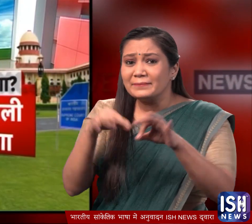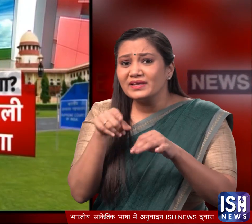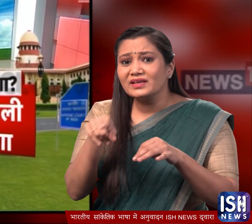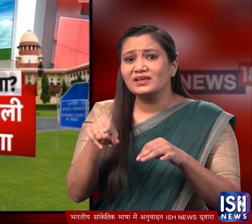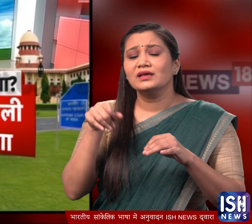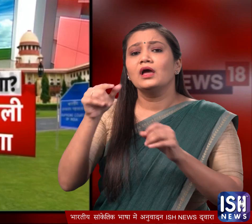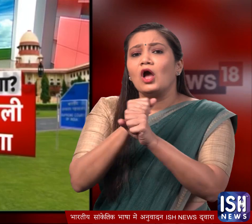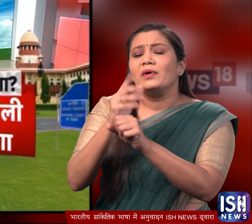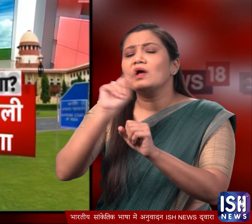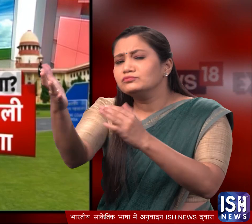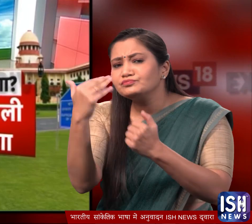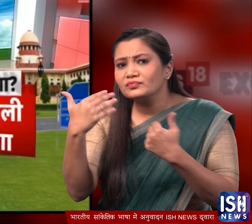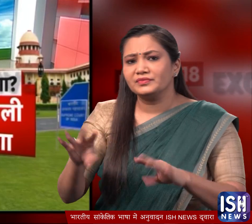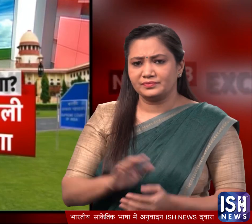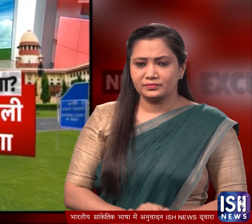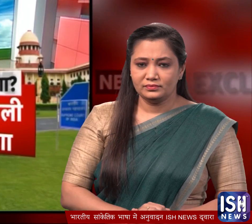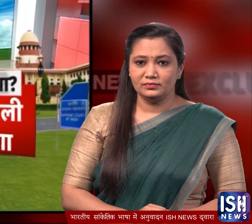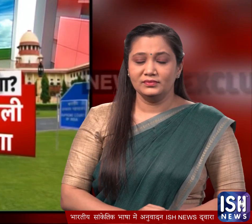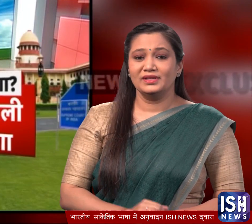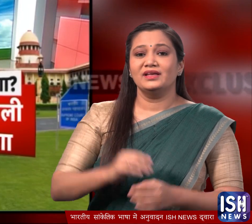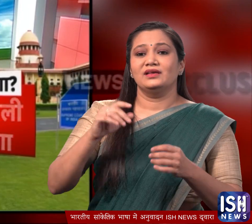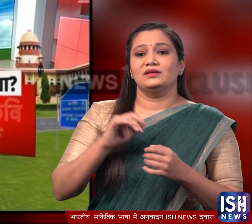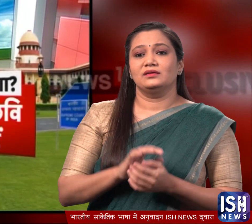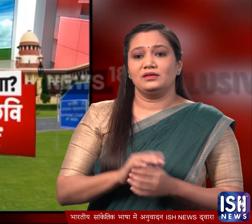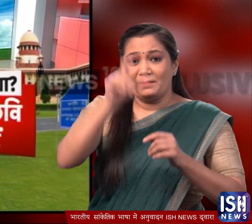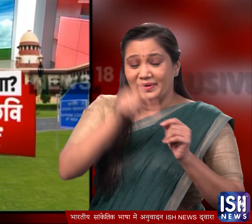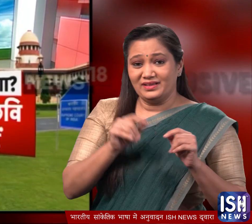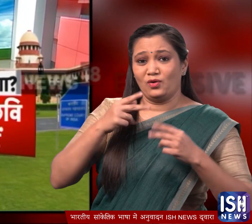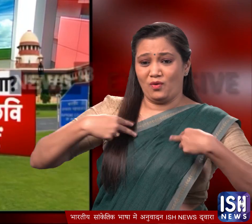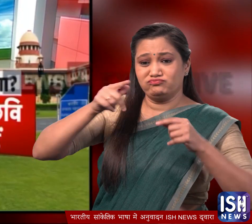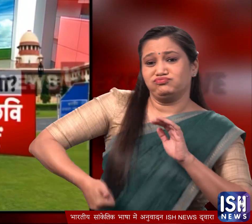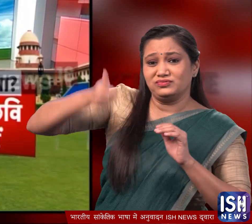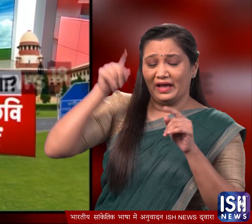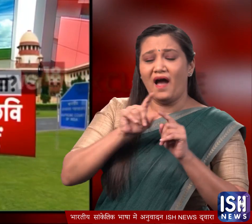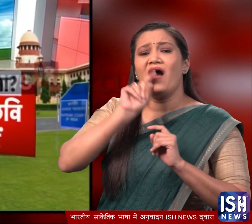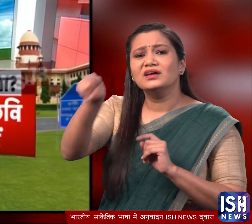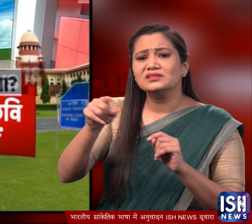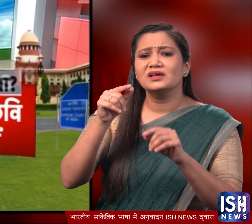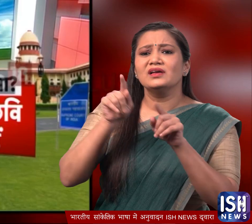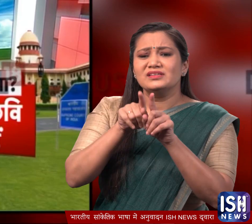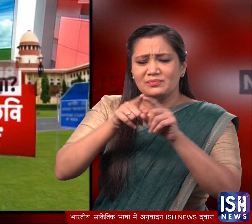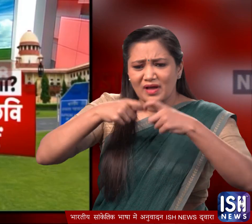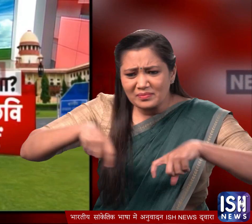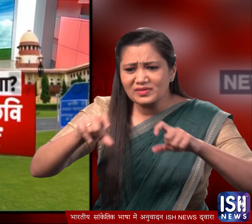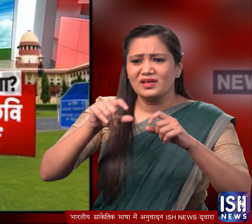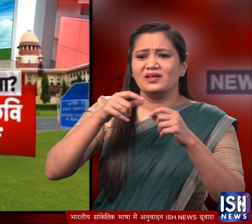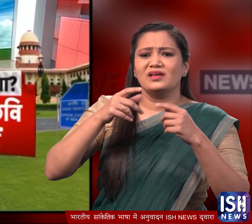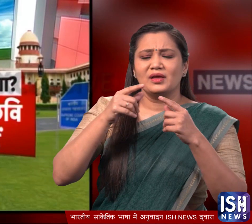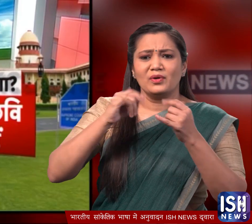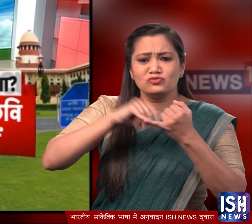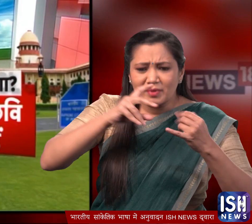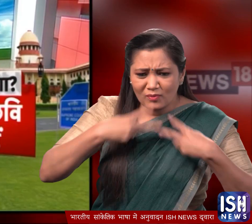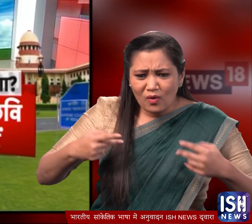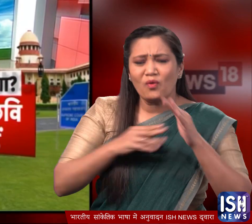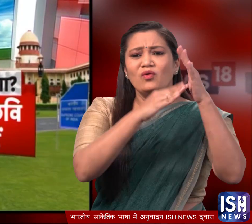कमेटी में जो जगह खाली हुई है उसका क्या करना है। साथ ही चीफ जस्टिस ने इस बात पर नाराजगी जताई कि कुछ लोग कमेटी और सुप्रीम कोर्ट की छवि